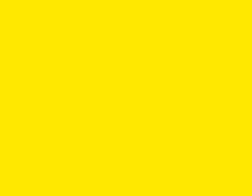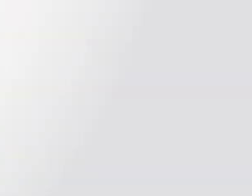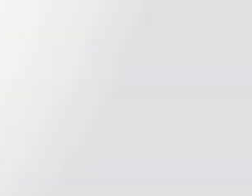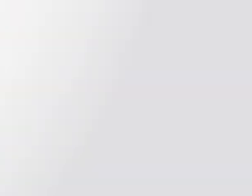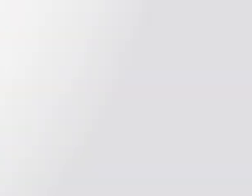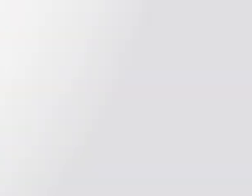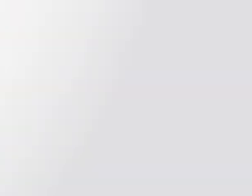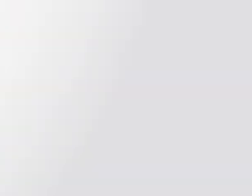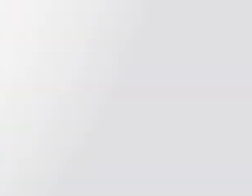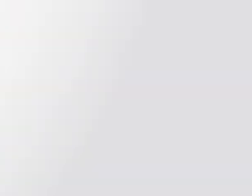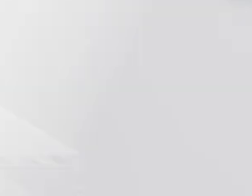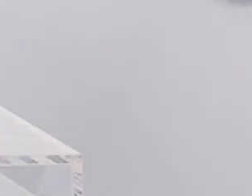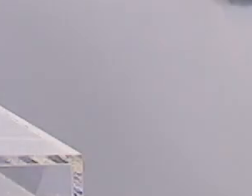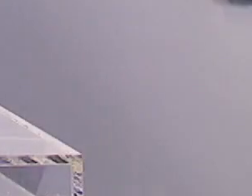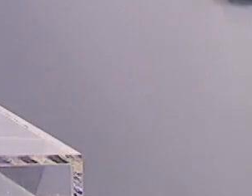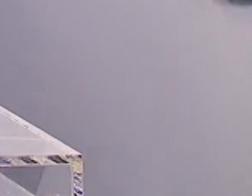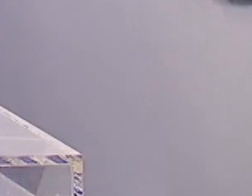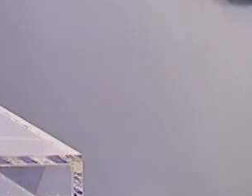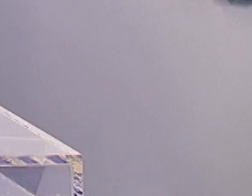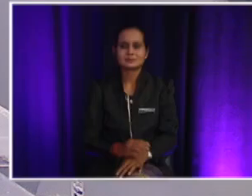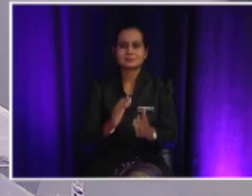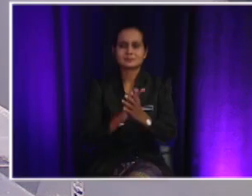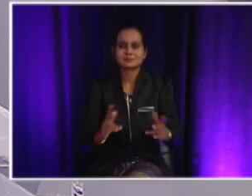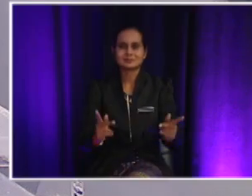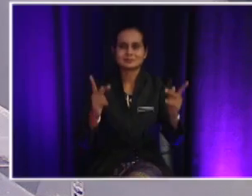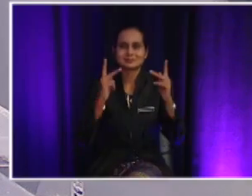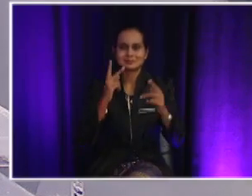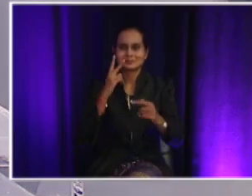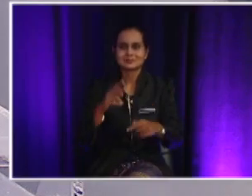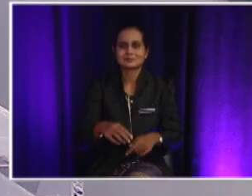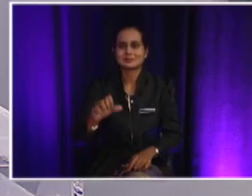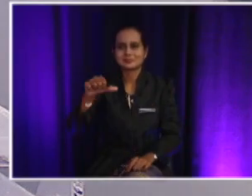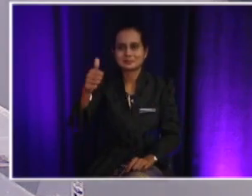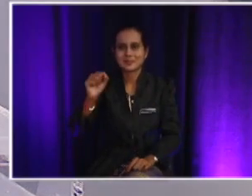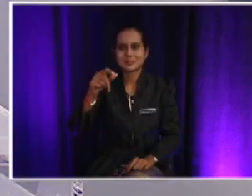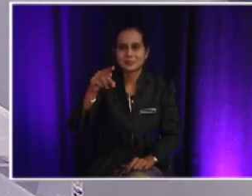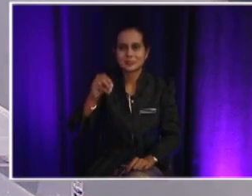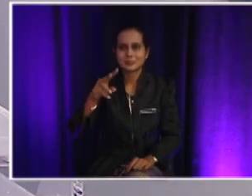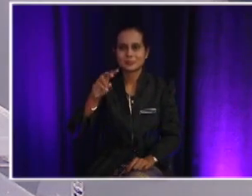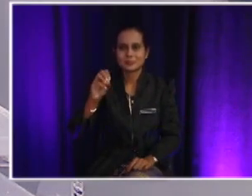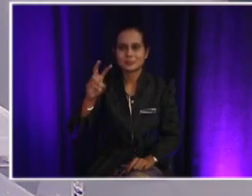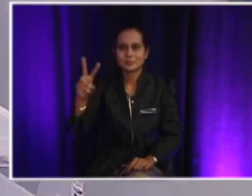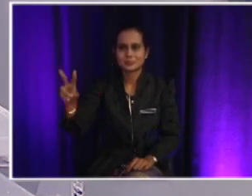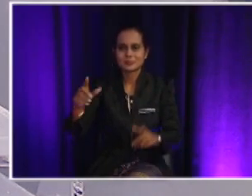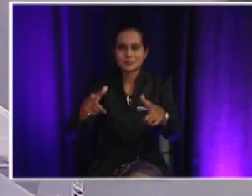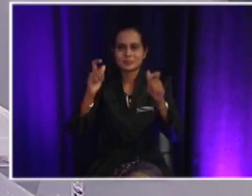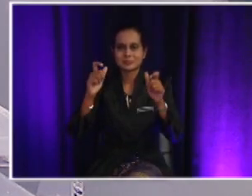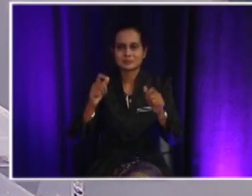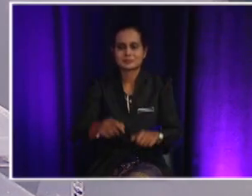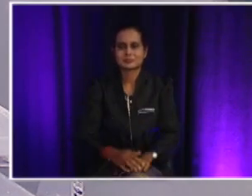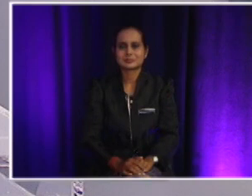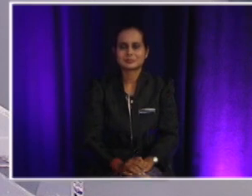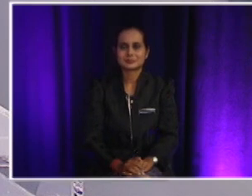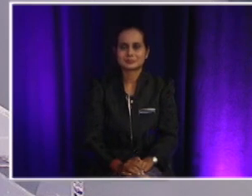Didik TV KPM. Selamat kembali menonton Sukses SPM 2022 Pecutan bersama dengan saya Fizi, hos